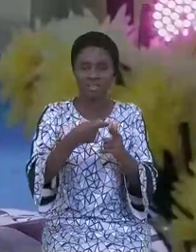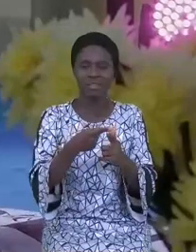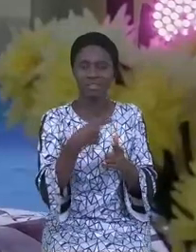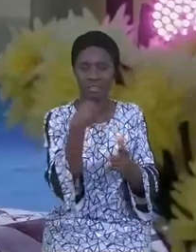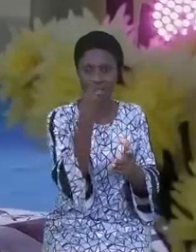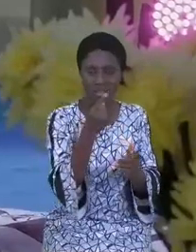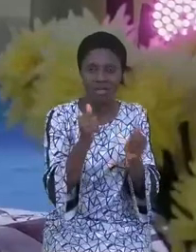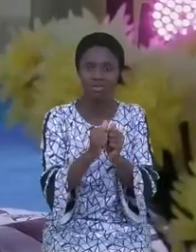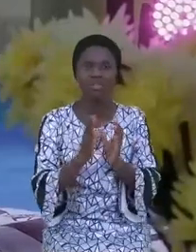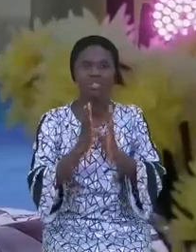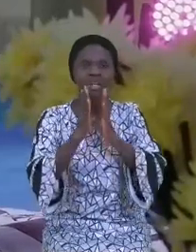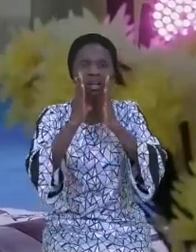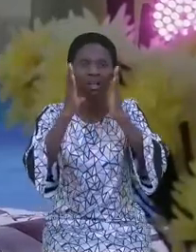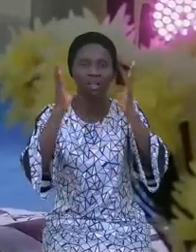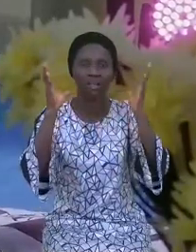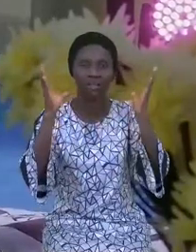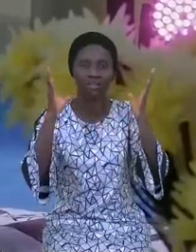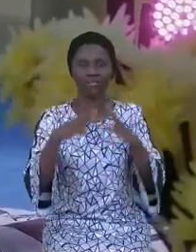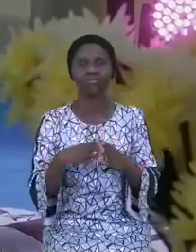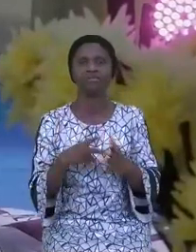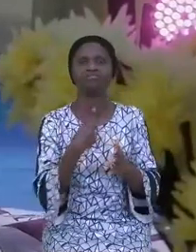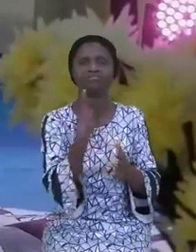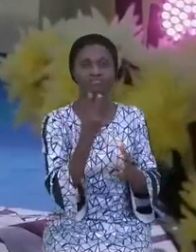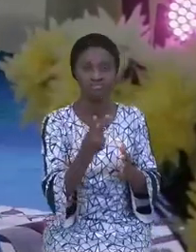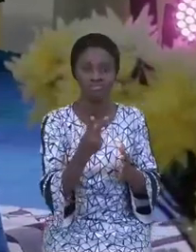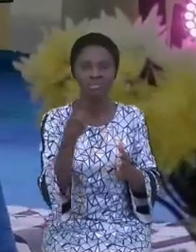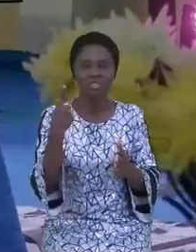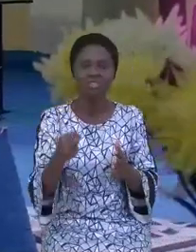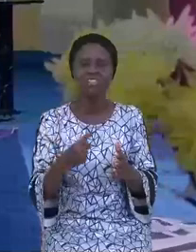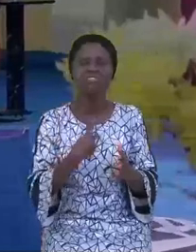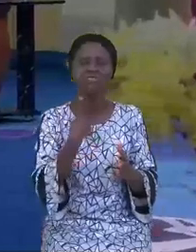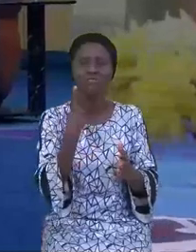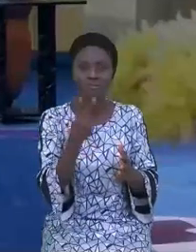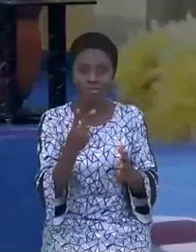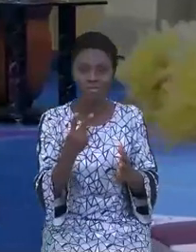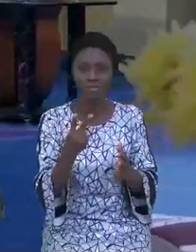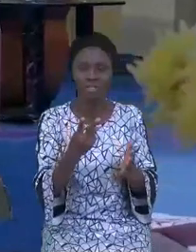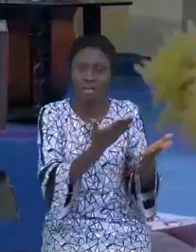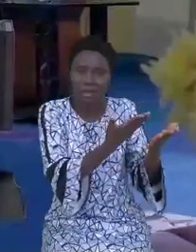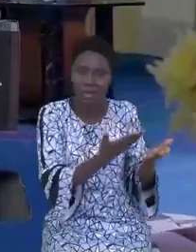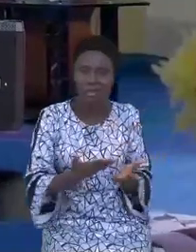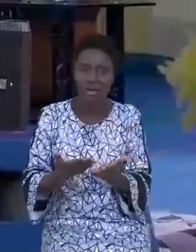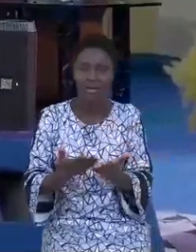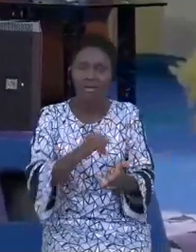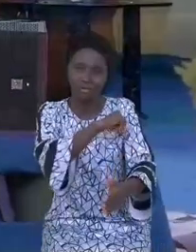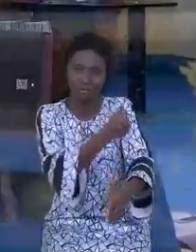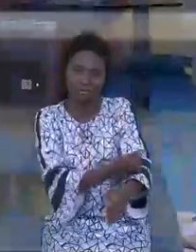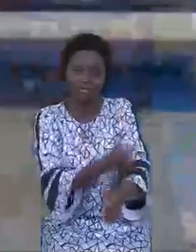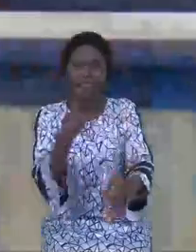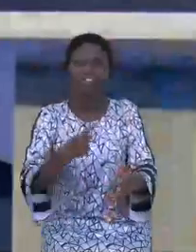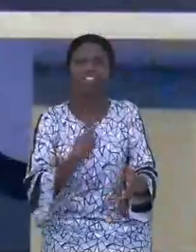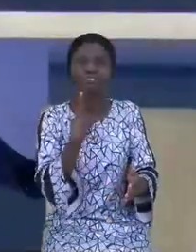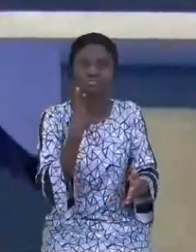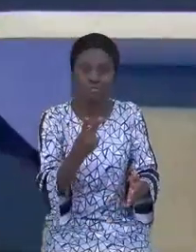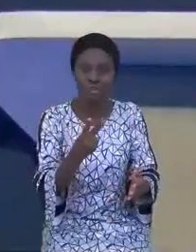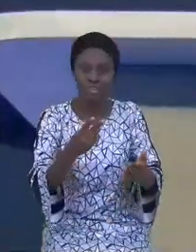Verset 10 dit d'une voix forte, la voix a l'autorité, la voix a